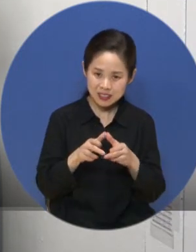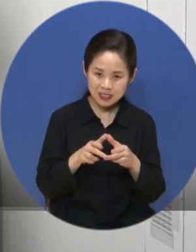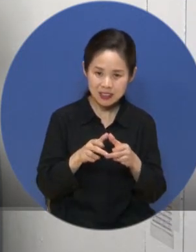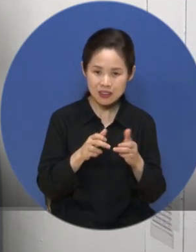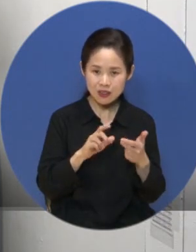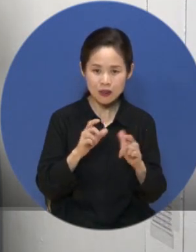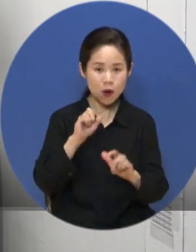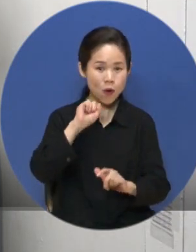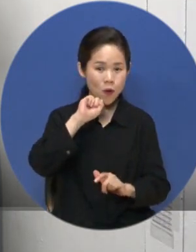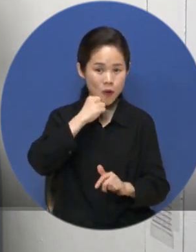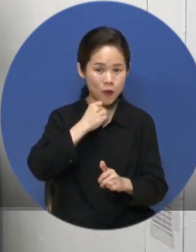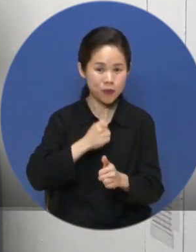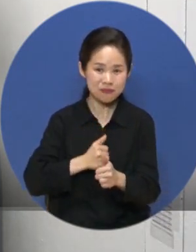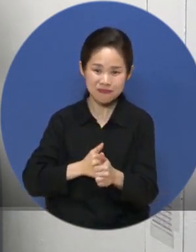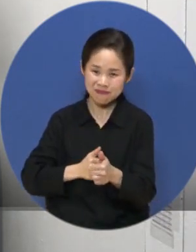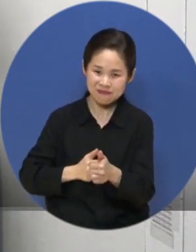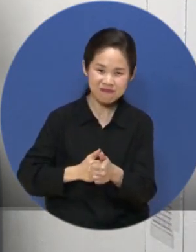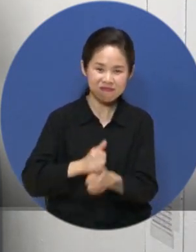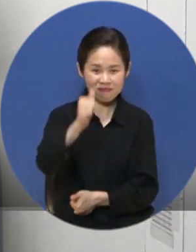장애를